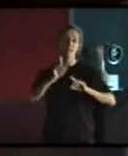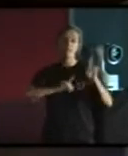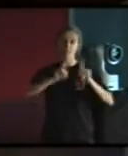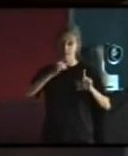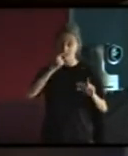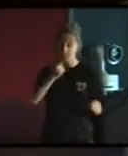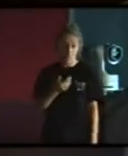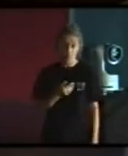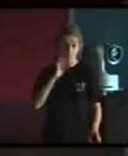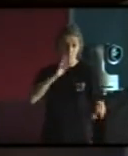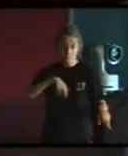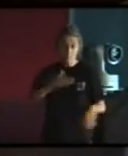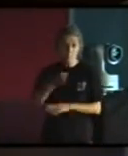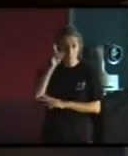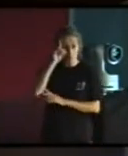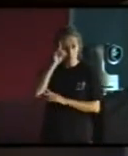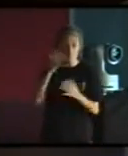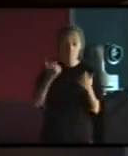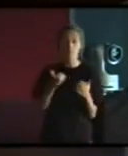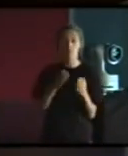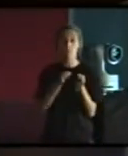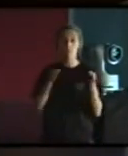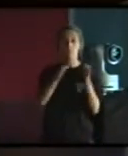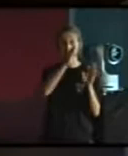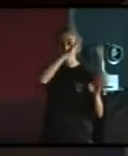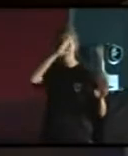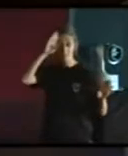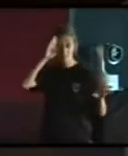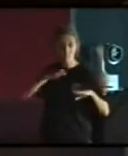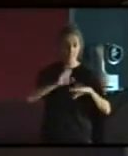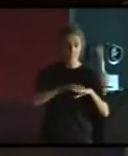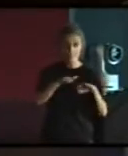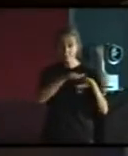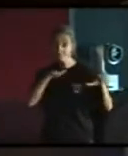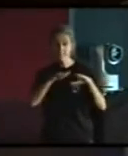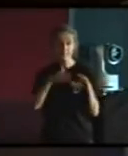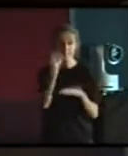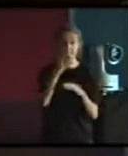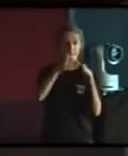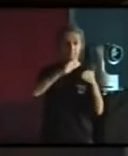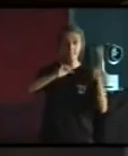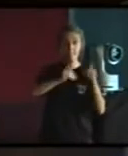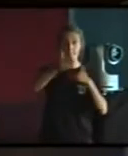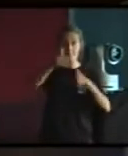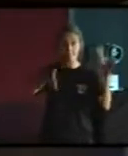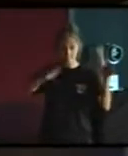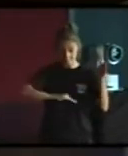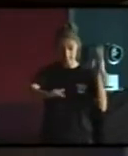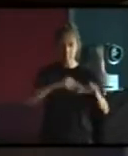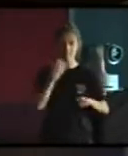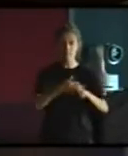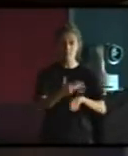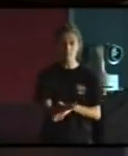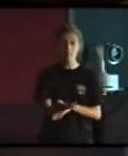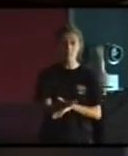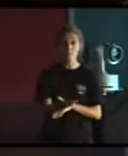caduque, tout simplement parce qu'on voulait faire une salle polyvalente à une salle qui est essentiellement constituée de quatre murs, d'un toit et d'une jauge en béton. La jauge en béton,